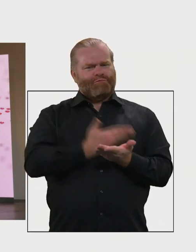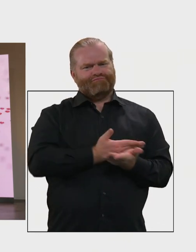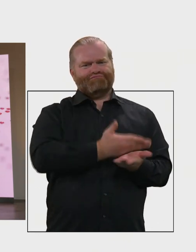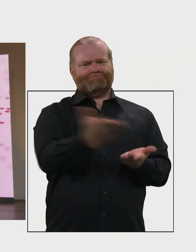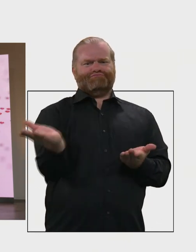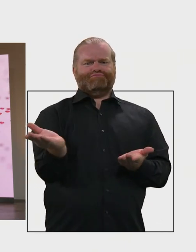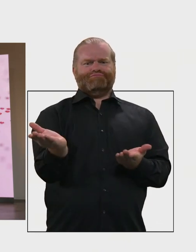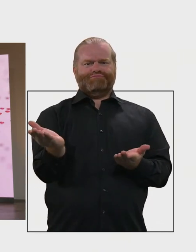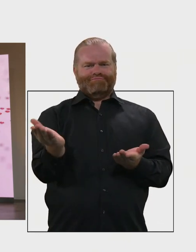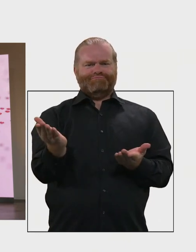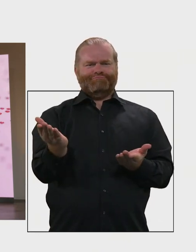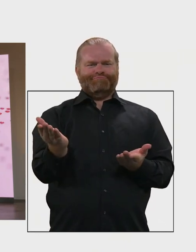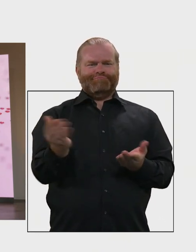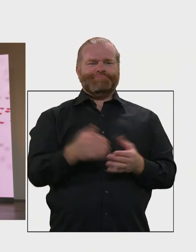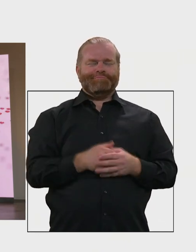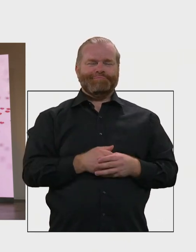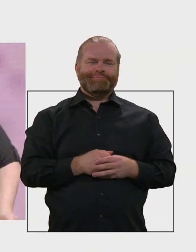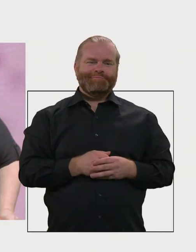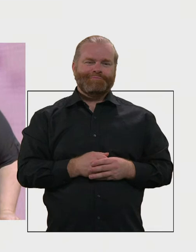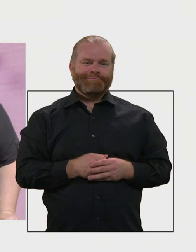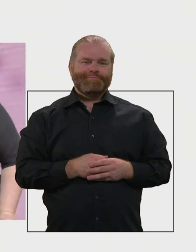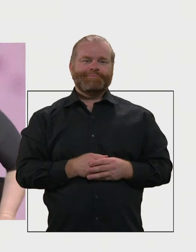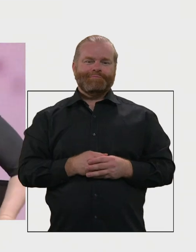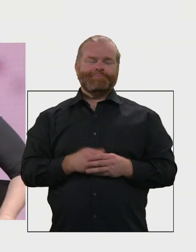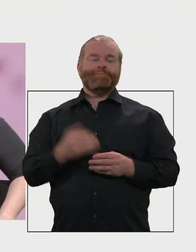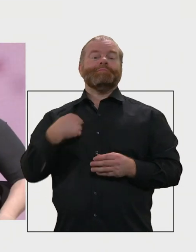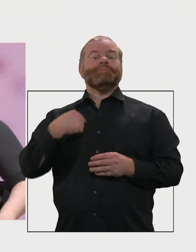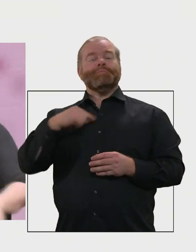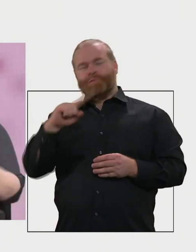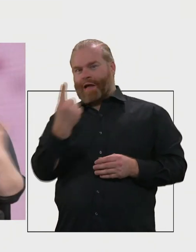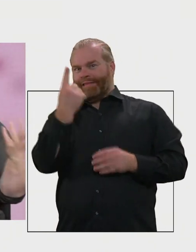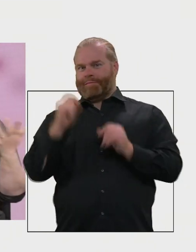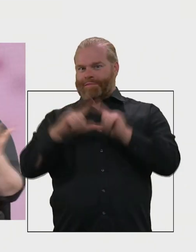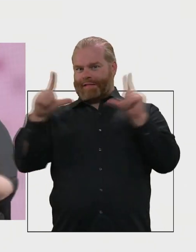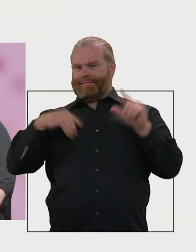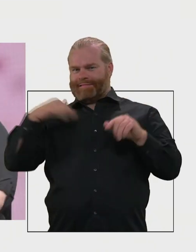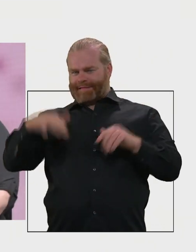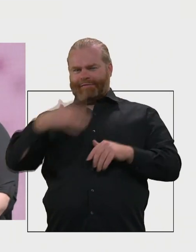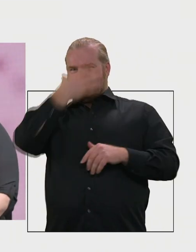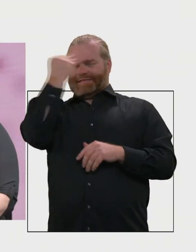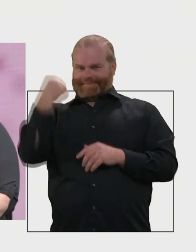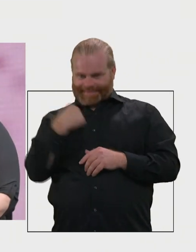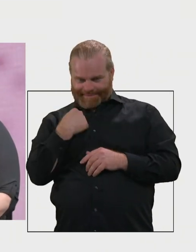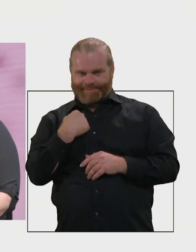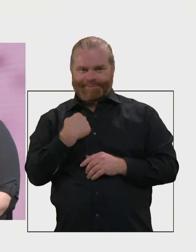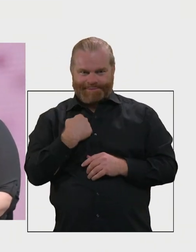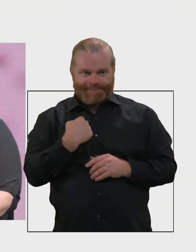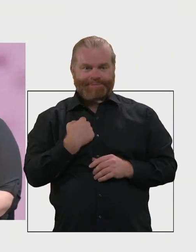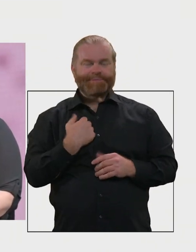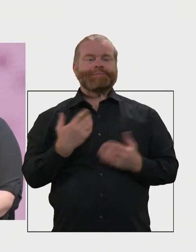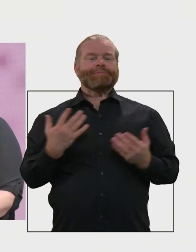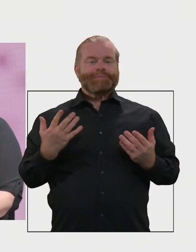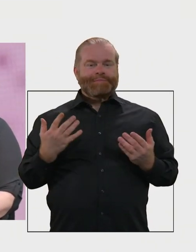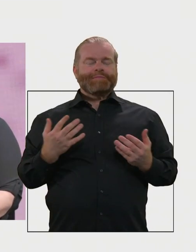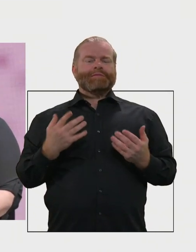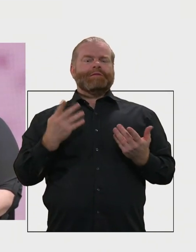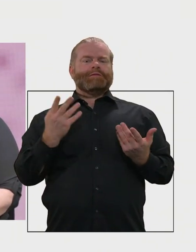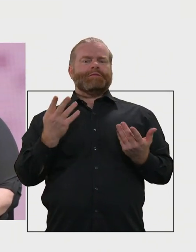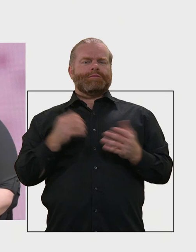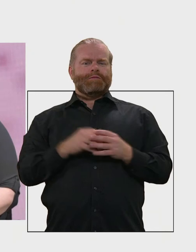vergessen, das will ich noch zeigen. Bitte, unbedingt. Nämlich, man spricht ja ungern über Toiletten, aber das ist ein ganz wichtiger Punkt, wenn wir